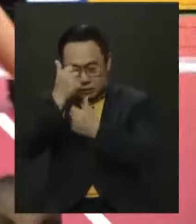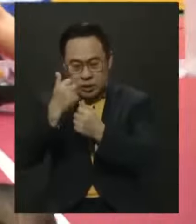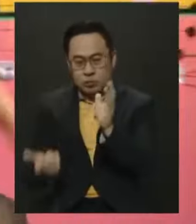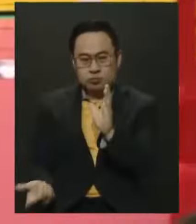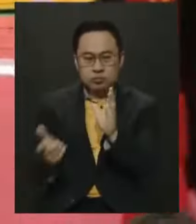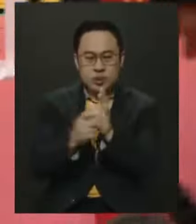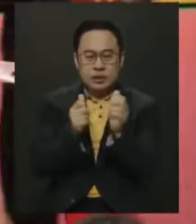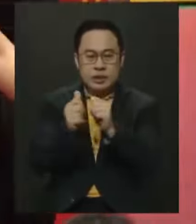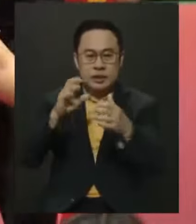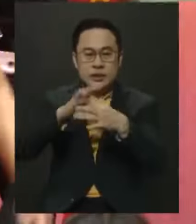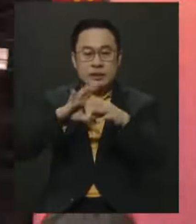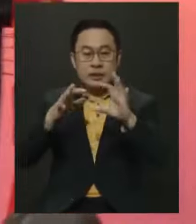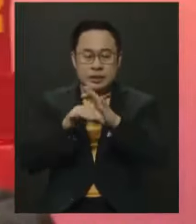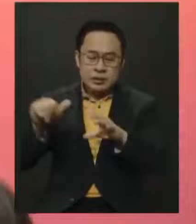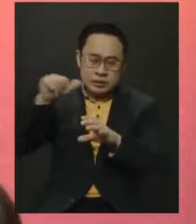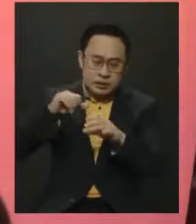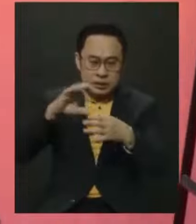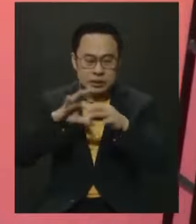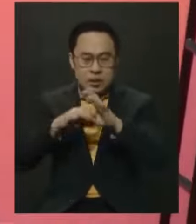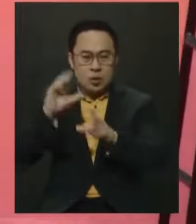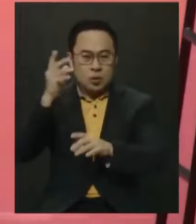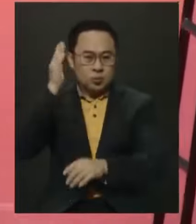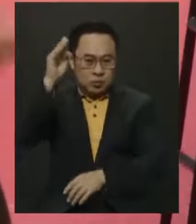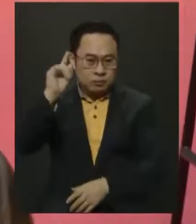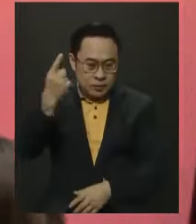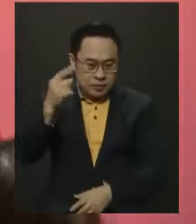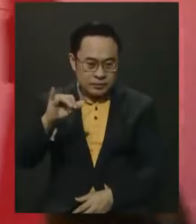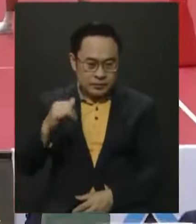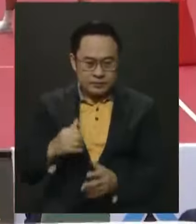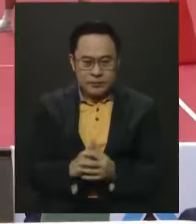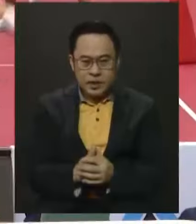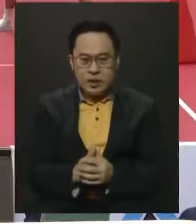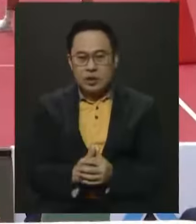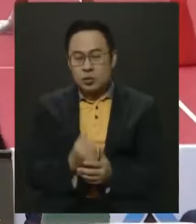แข่งขันในทัวร์นาเมนต์ต่างๆนะคะก็เดี๋ยวรอติดตามกันต่อค่ะแล้วก็